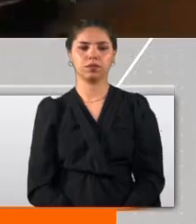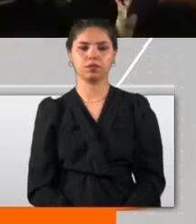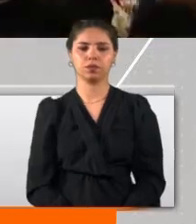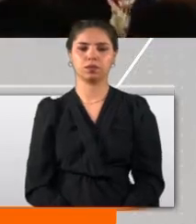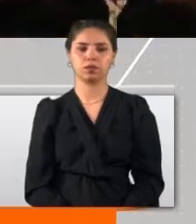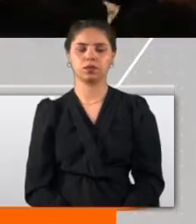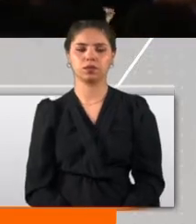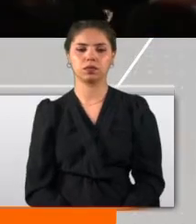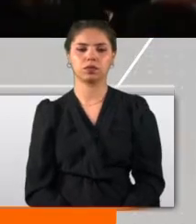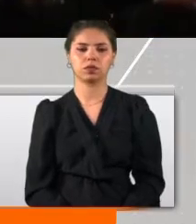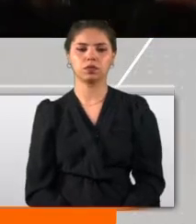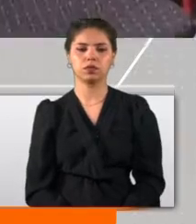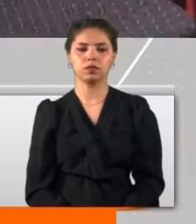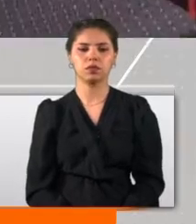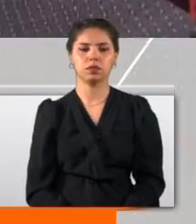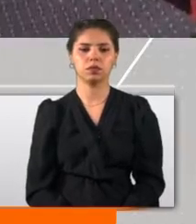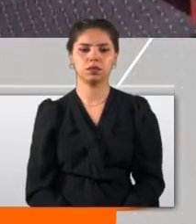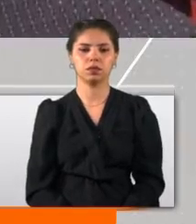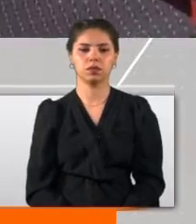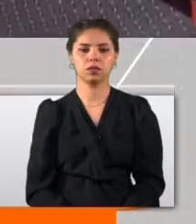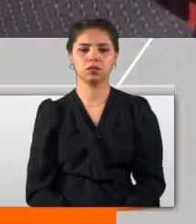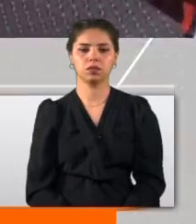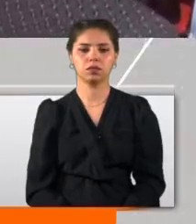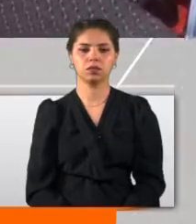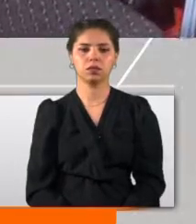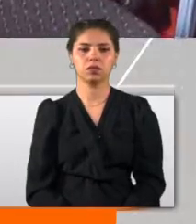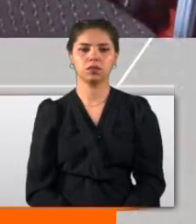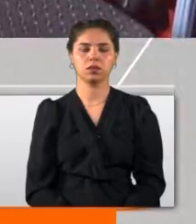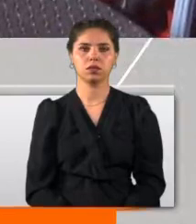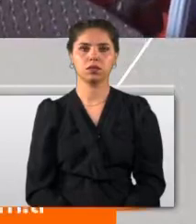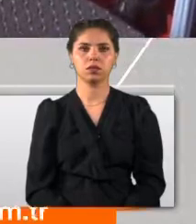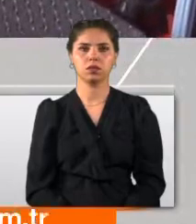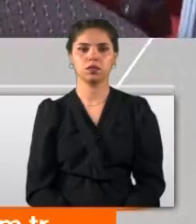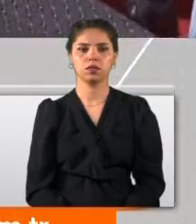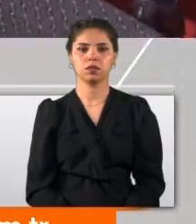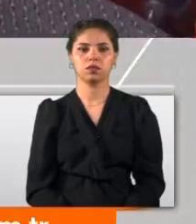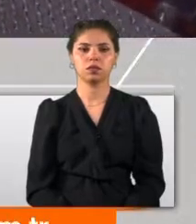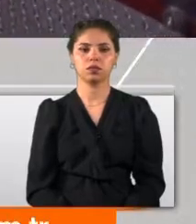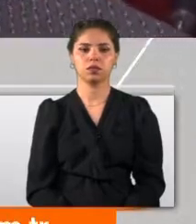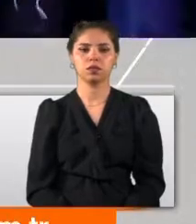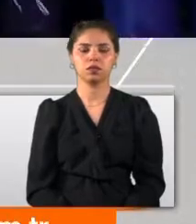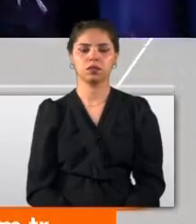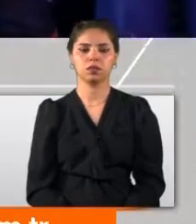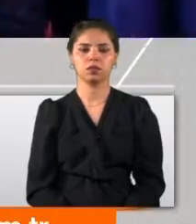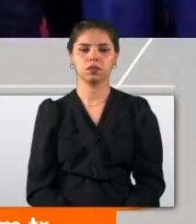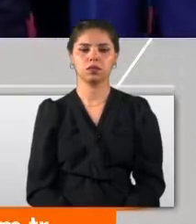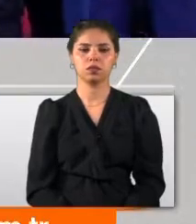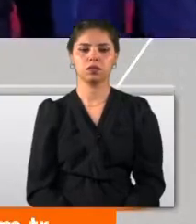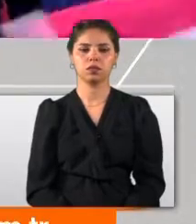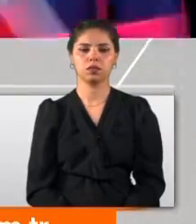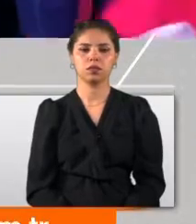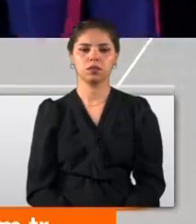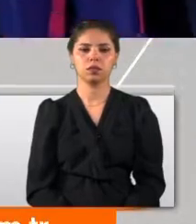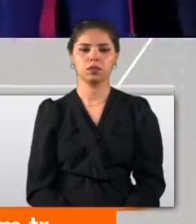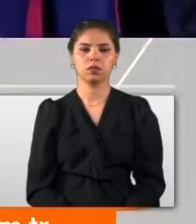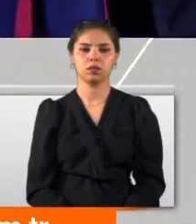bir ittifak, bu şekildeki bir ittifak formülüne biz itibar etmiyoruz dediler. Satır aralığında şunu anlıyorum, yani ben muhafazakar değilim